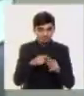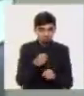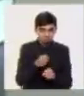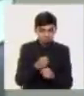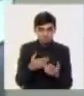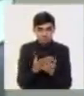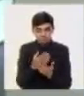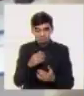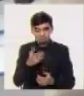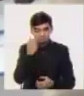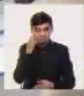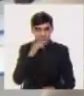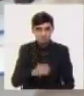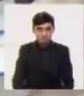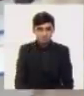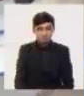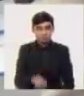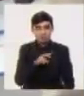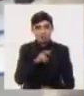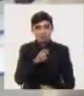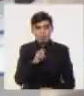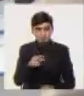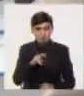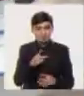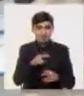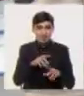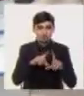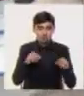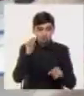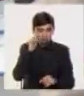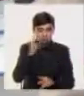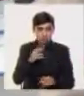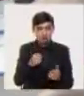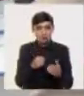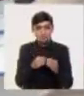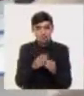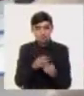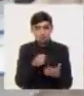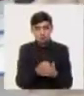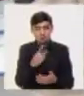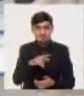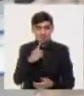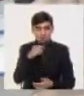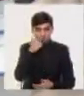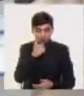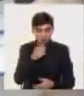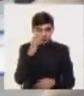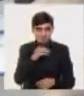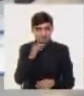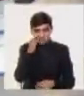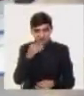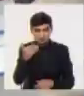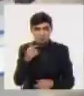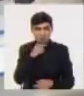технологическими новинками. Эта лаборатория предназначена для школьников и студентов от 15 до 21 года. У нас есть немецкие и